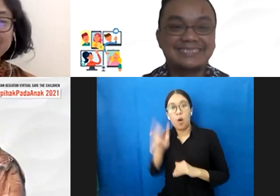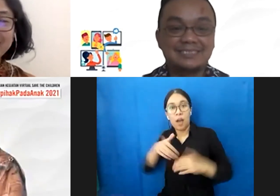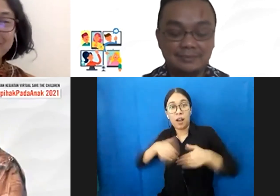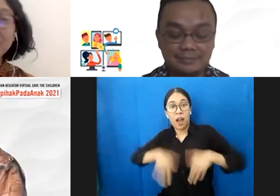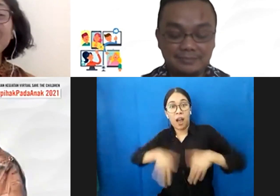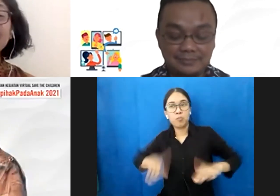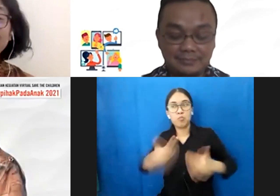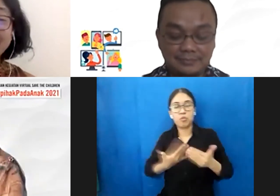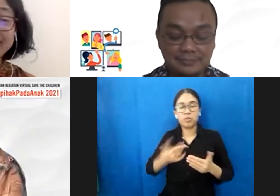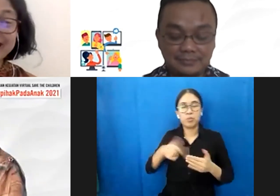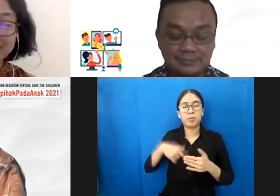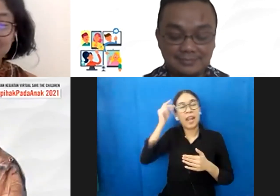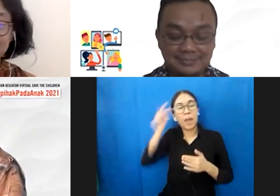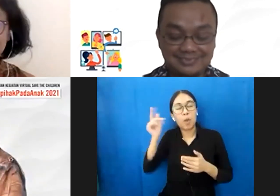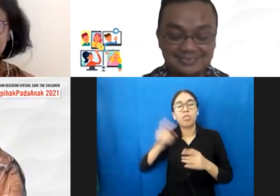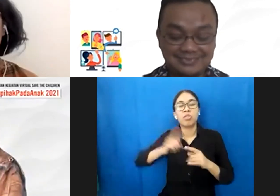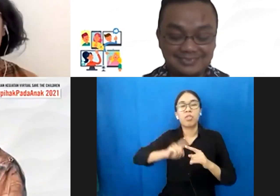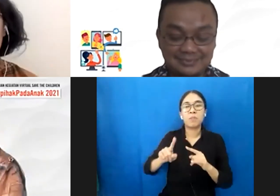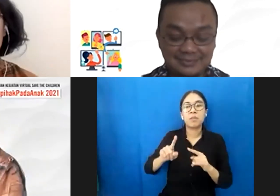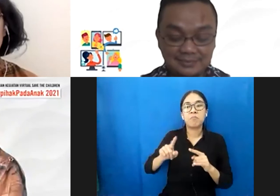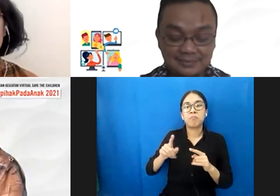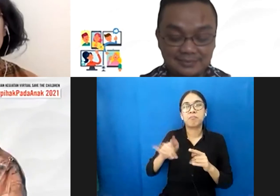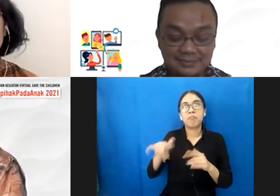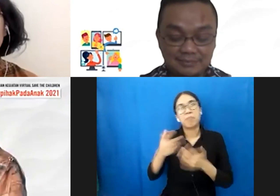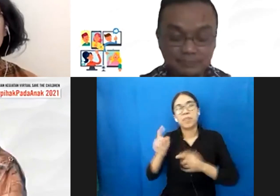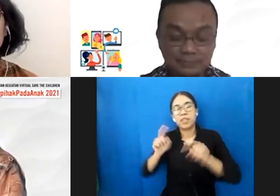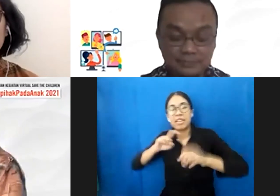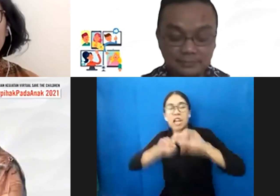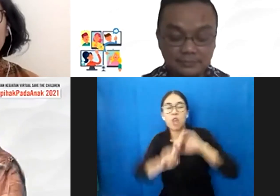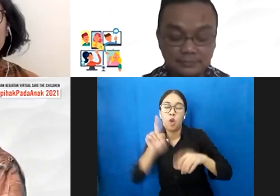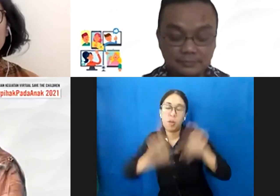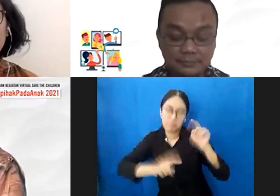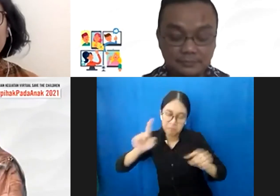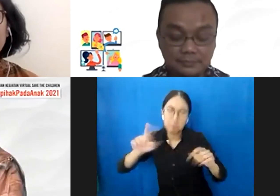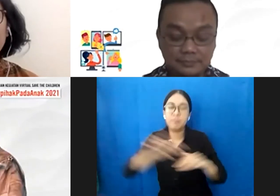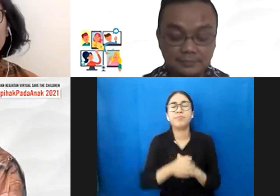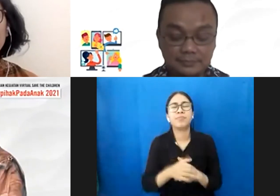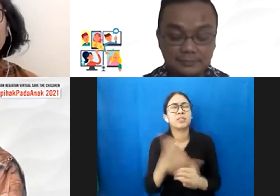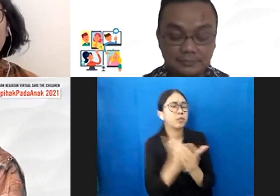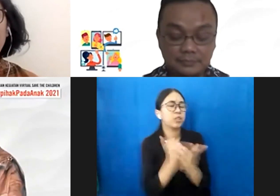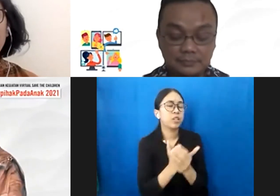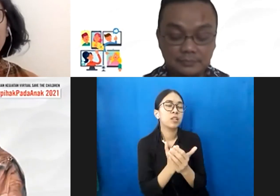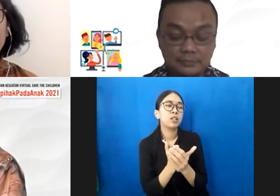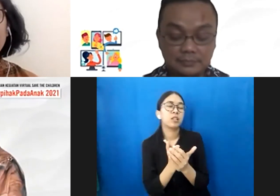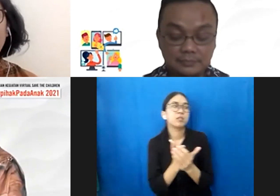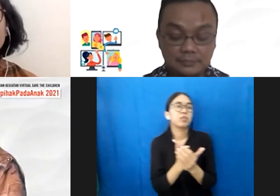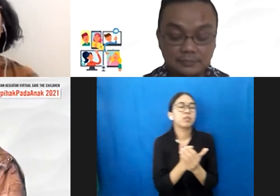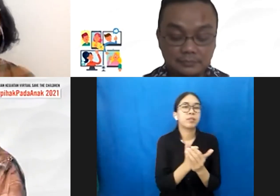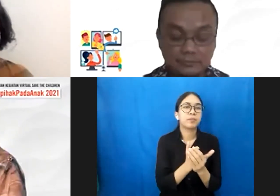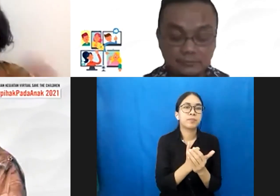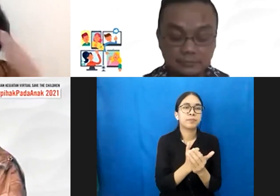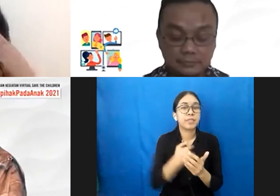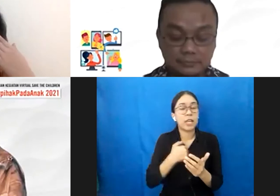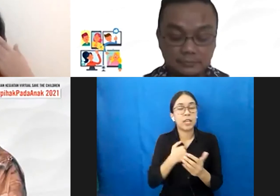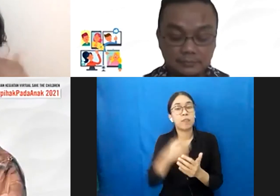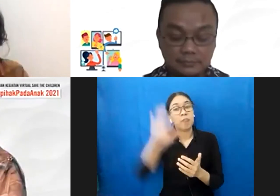lebih dari satu. Tapi tergantung dari karakteristik anaknya masing-masing. Well, pada dasarnya mungkin yang perlu saya ajak